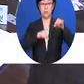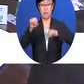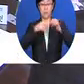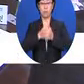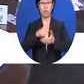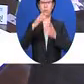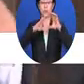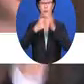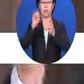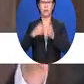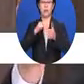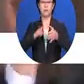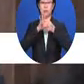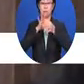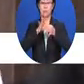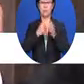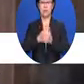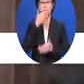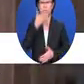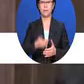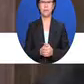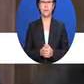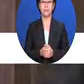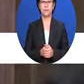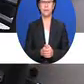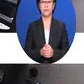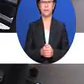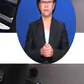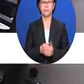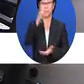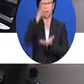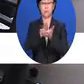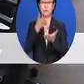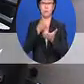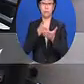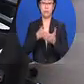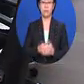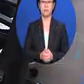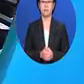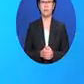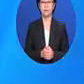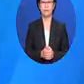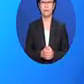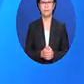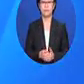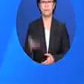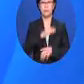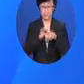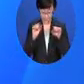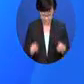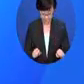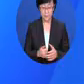시정현안 토론회가 내부 소통의 장으로 자리 잡고 있습니다. 이상 천안시 주요 뉴스입니다. 시민